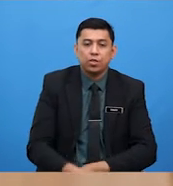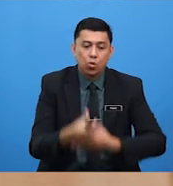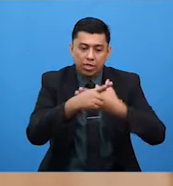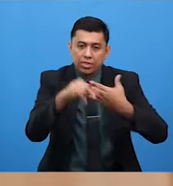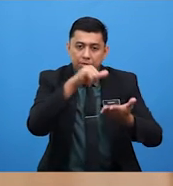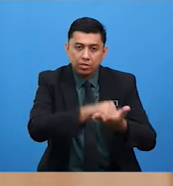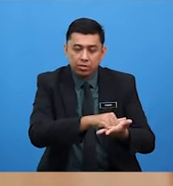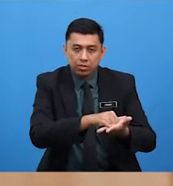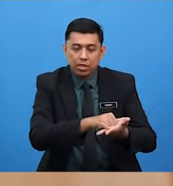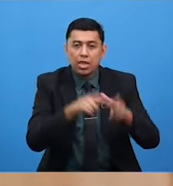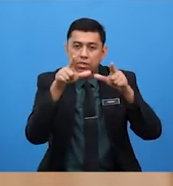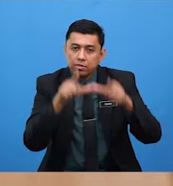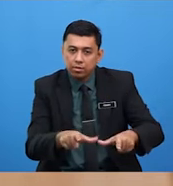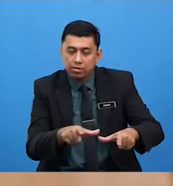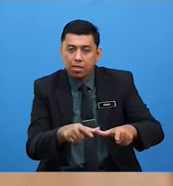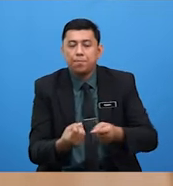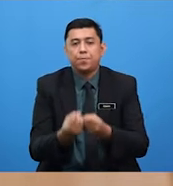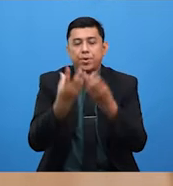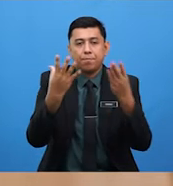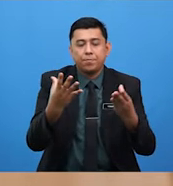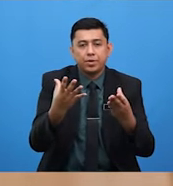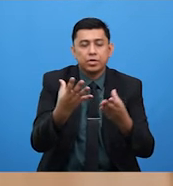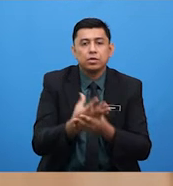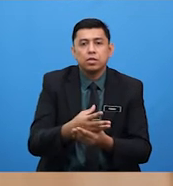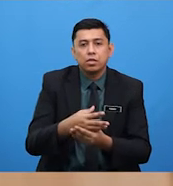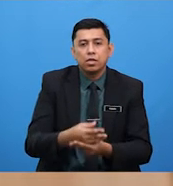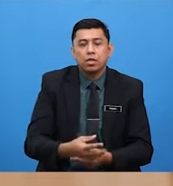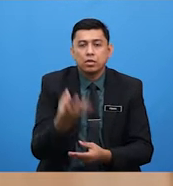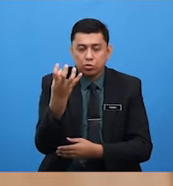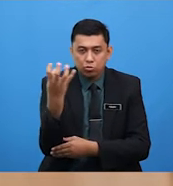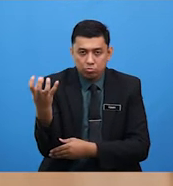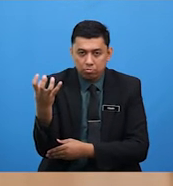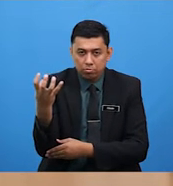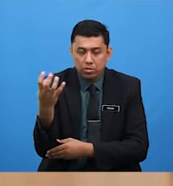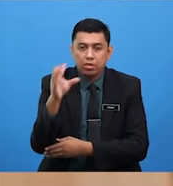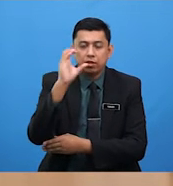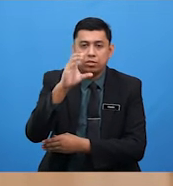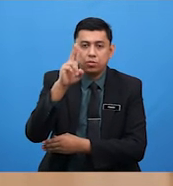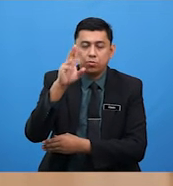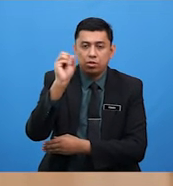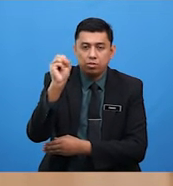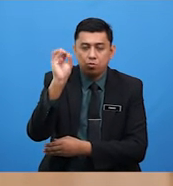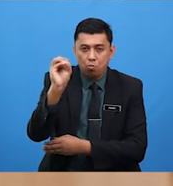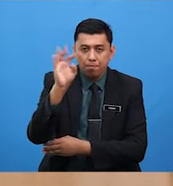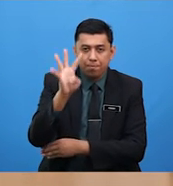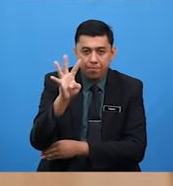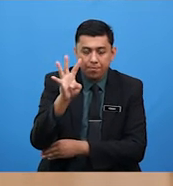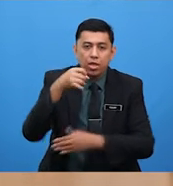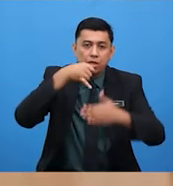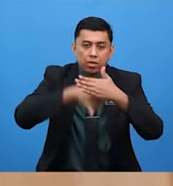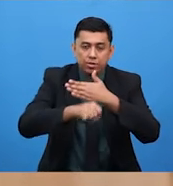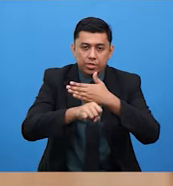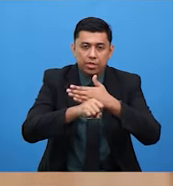Selepas itu kita akan letak pula beberapa ketul habro kuplung 2 sulfat ke dalam tabung uji yang berisi